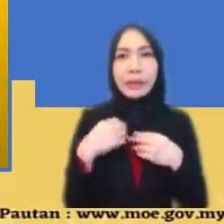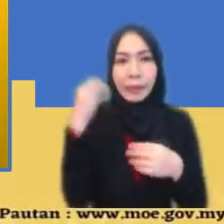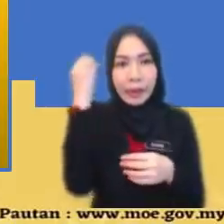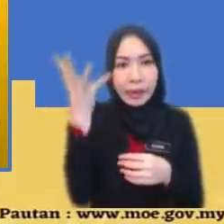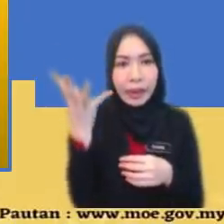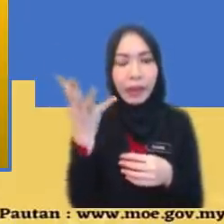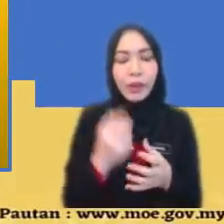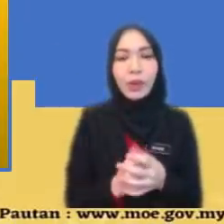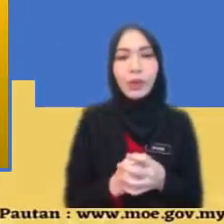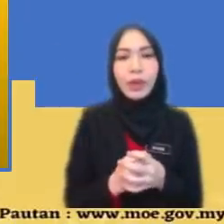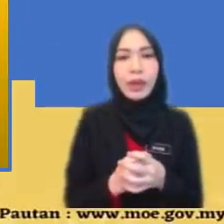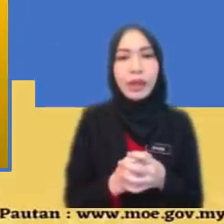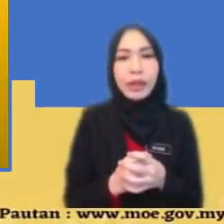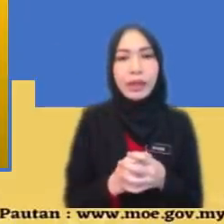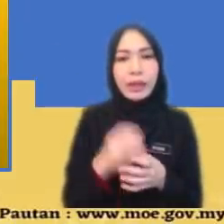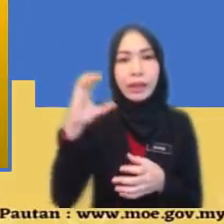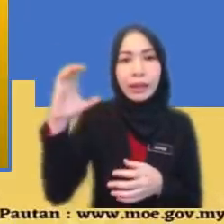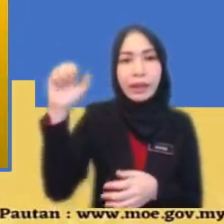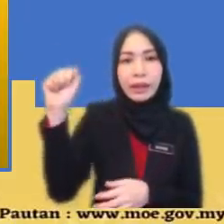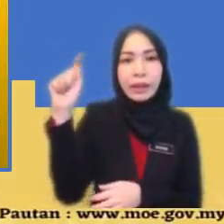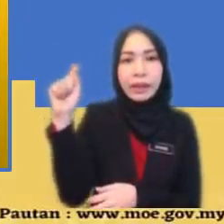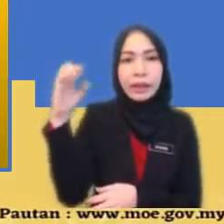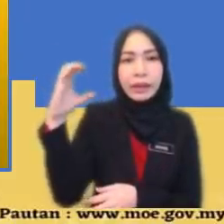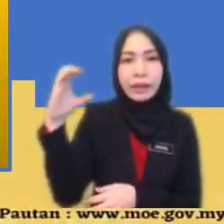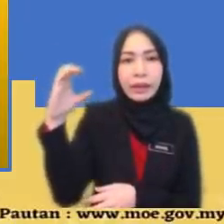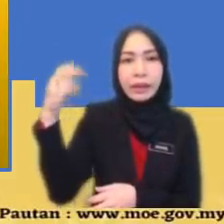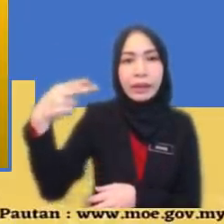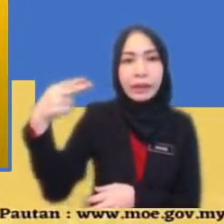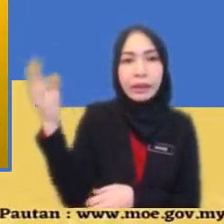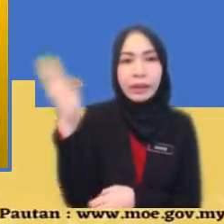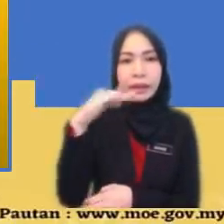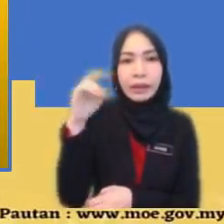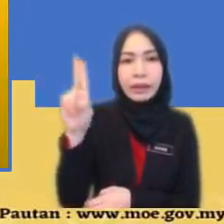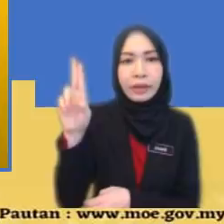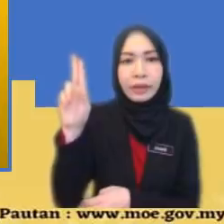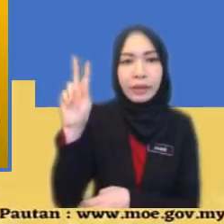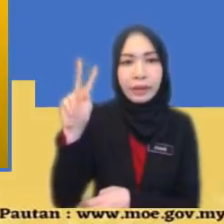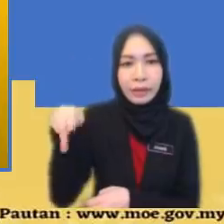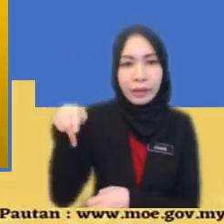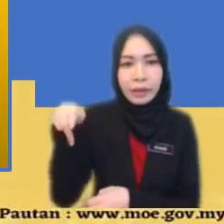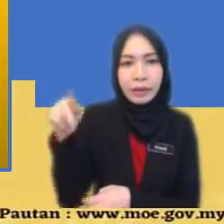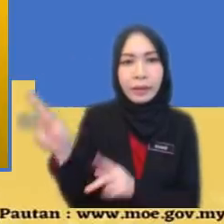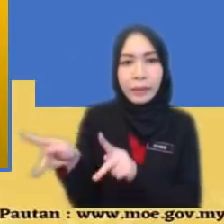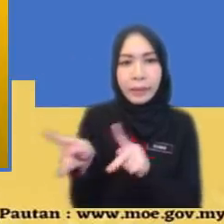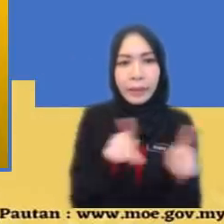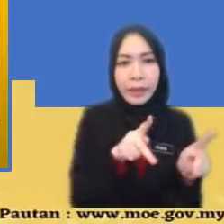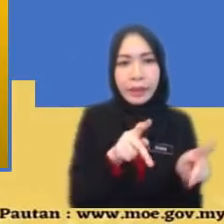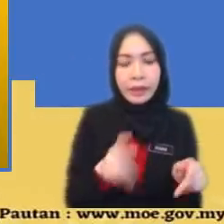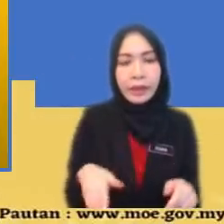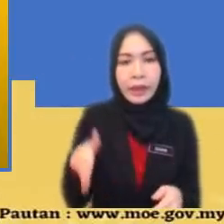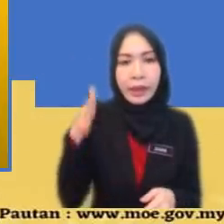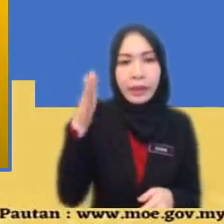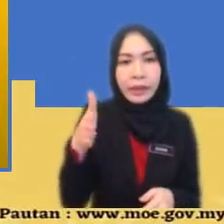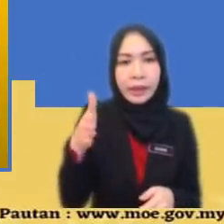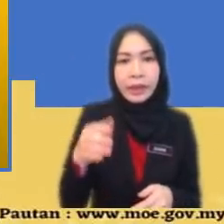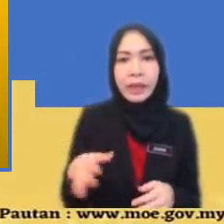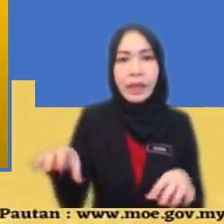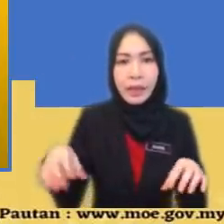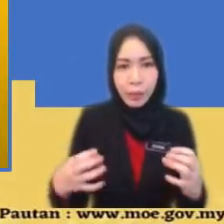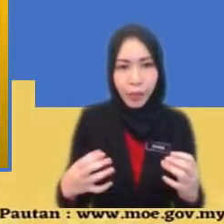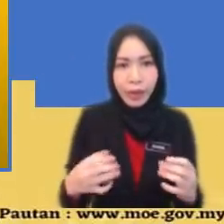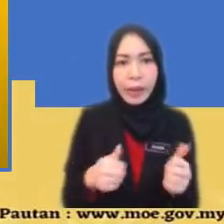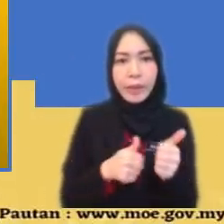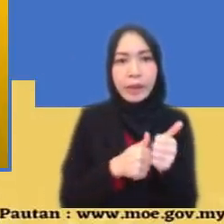1september sehinggalah 28 Feb 2012 MP3 abjektif kecap lain yang